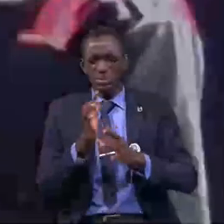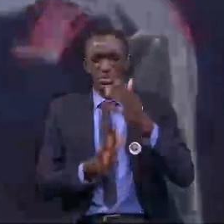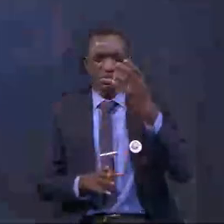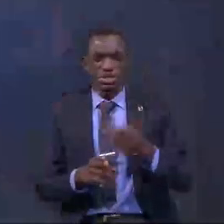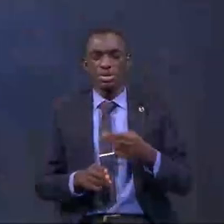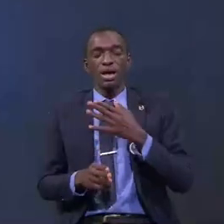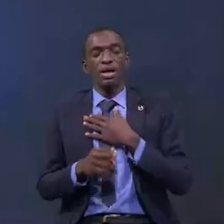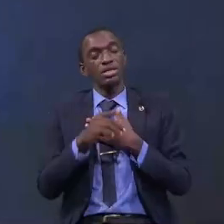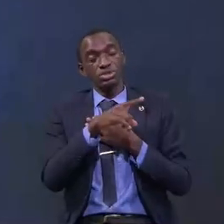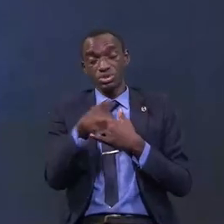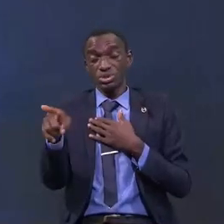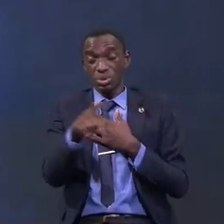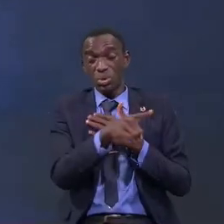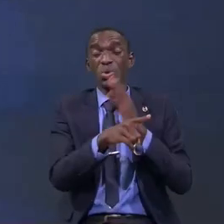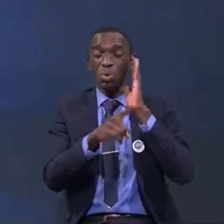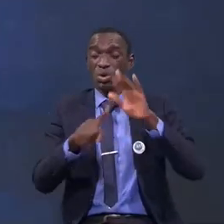Et ils iront dans cette paix.